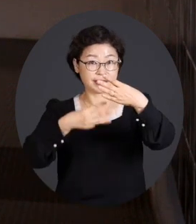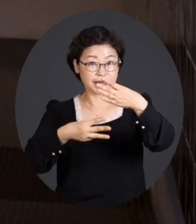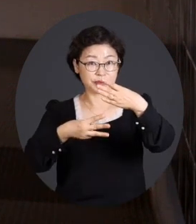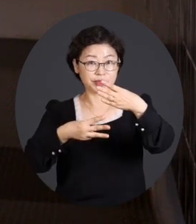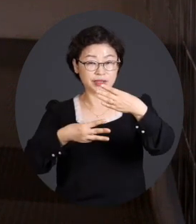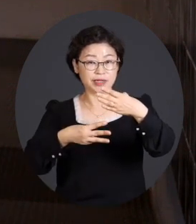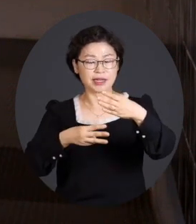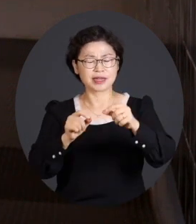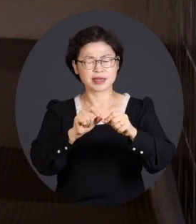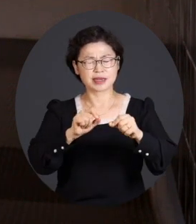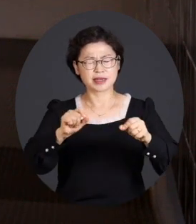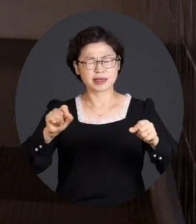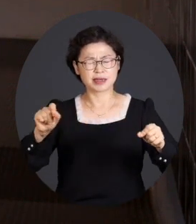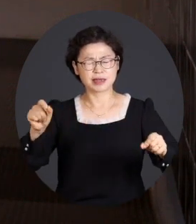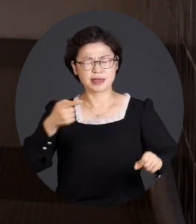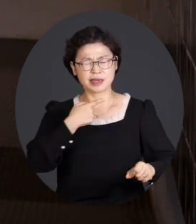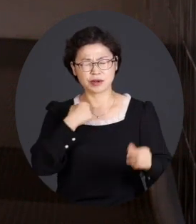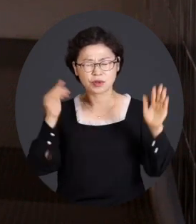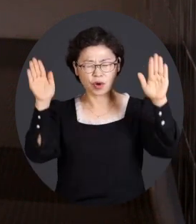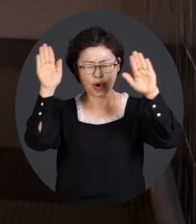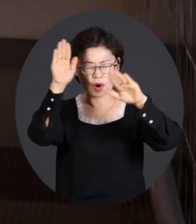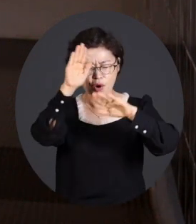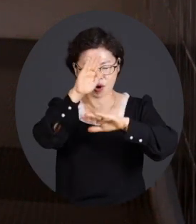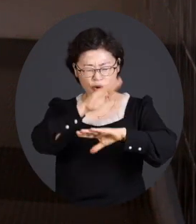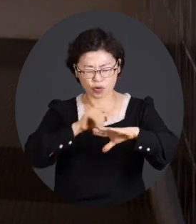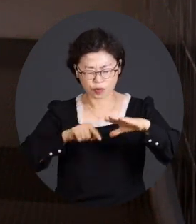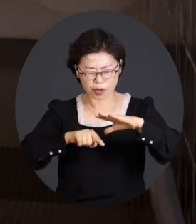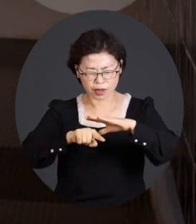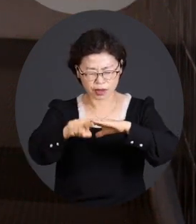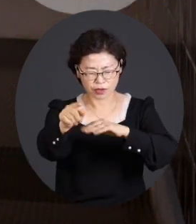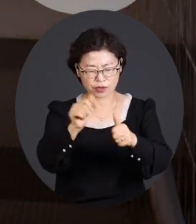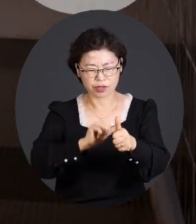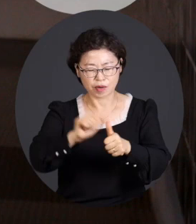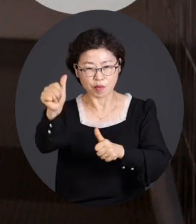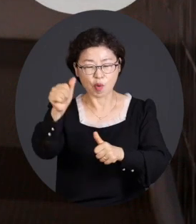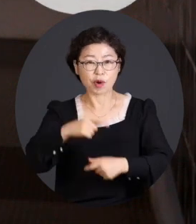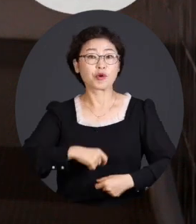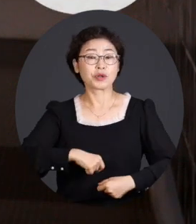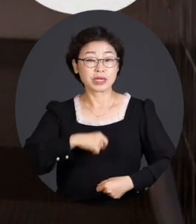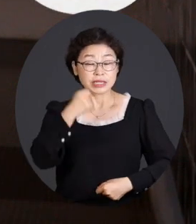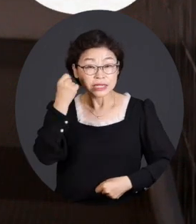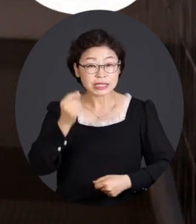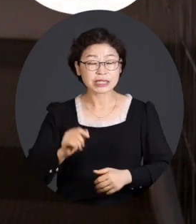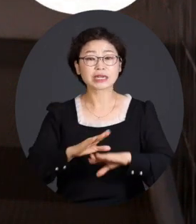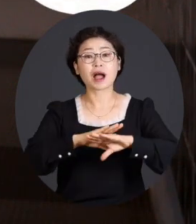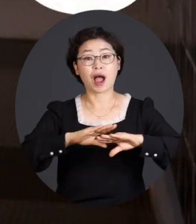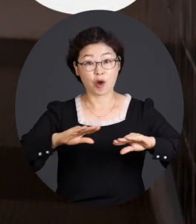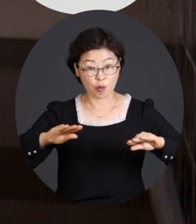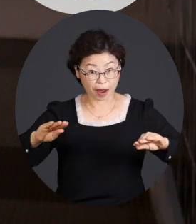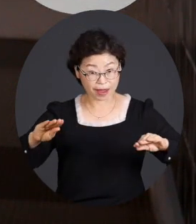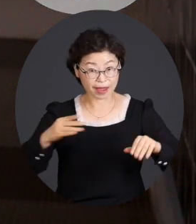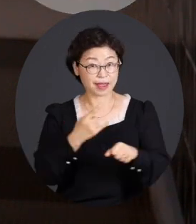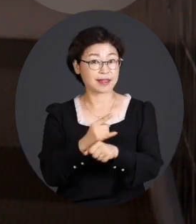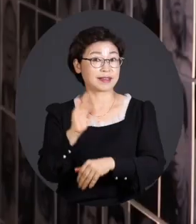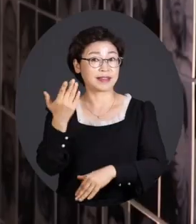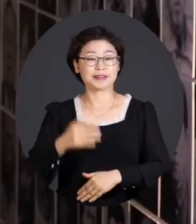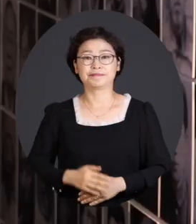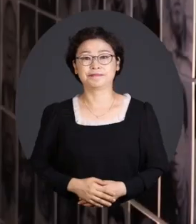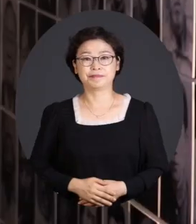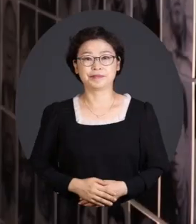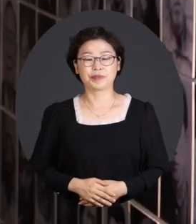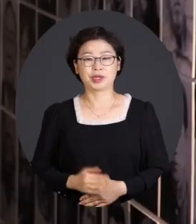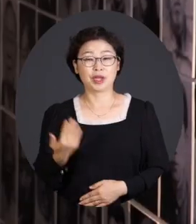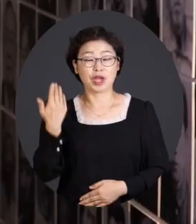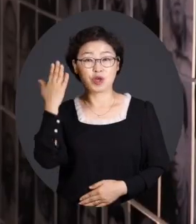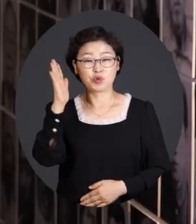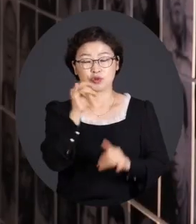사삼은 길었던 어둠의 터널을 지나 진실과 화해의 빛을 찾아가고 있습니다. 우리나라